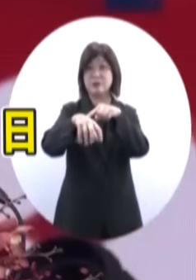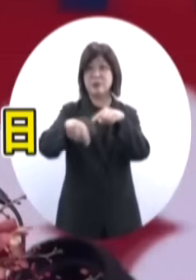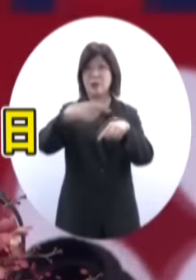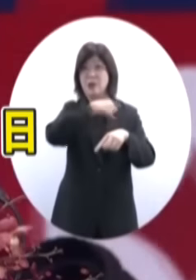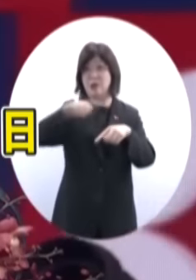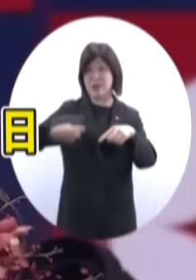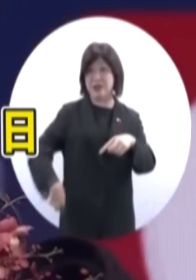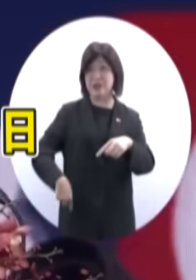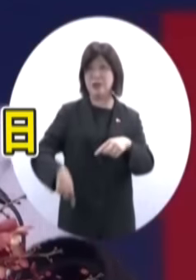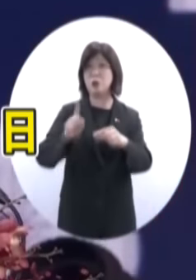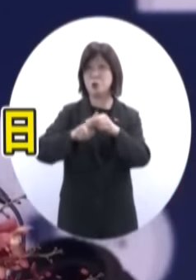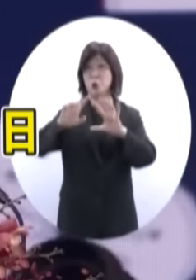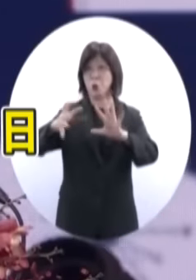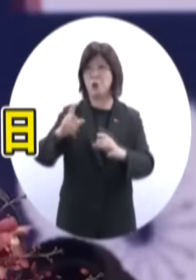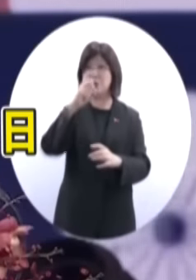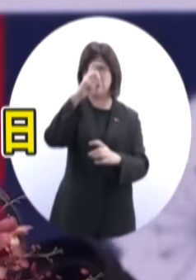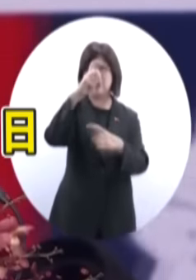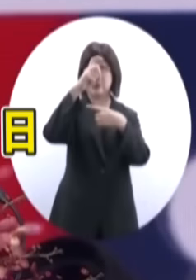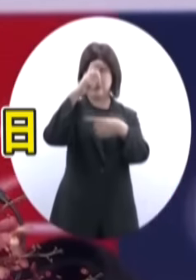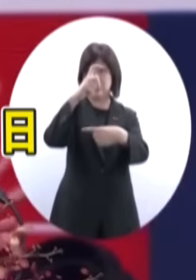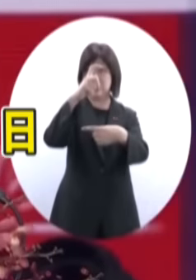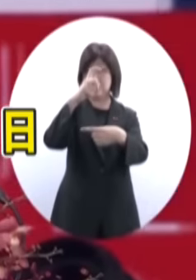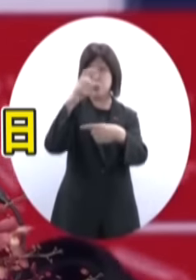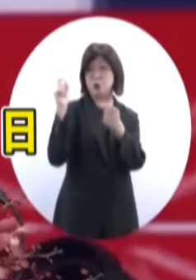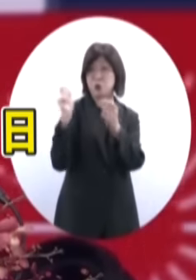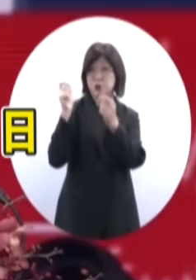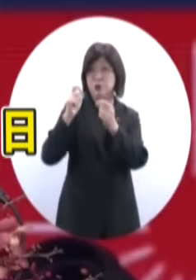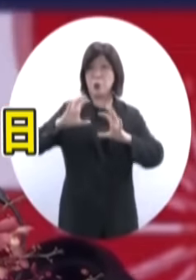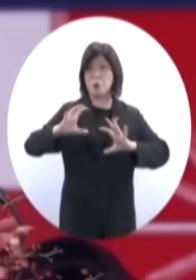中华民国统治过，什么赖清德